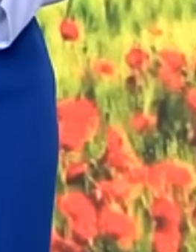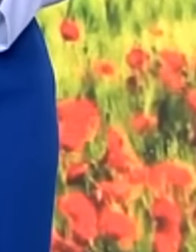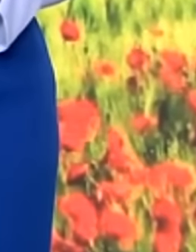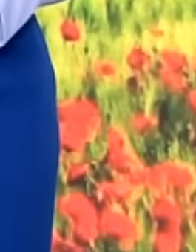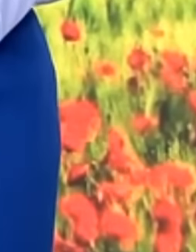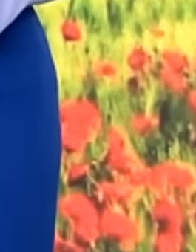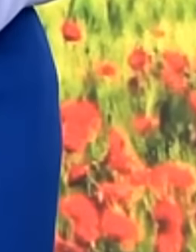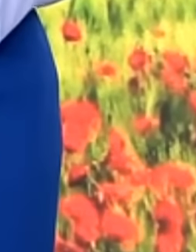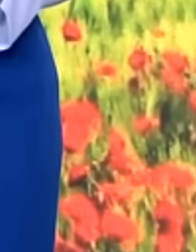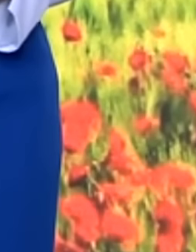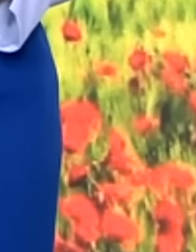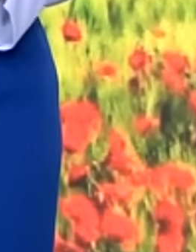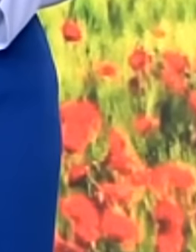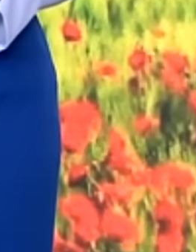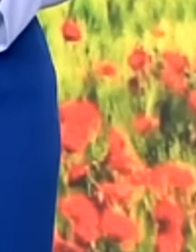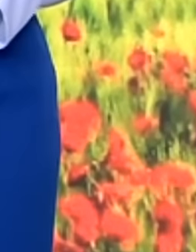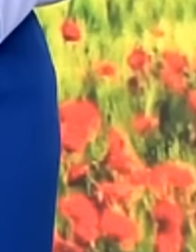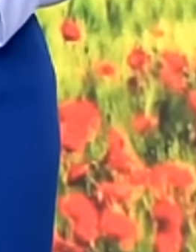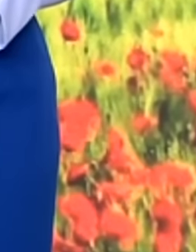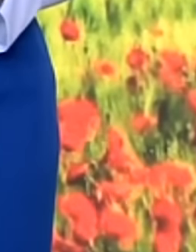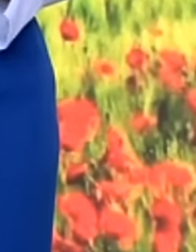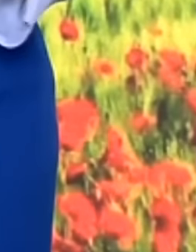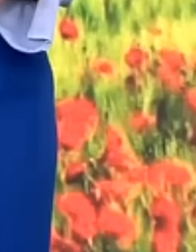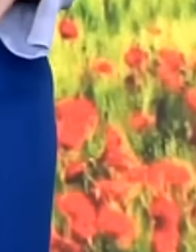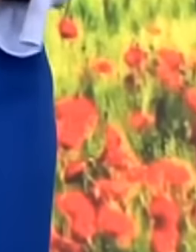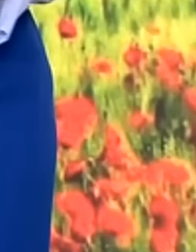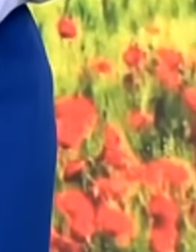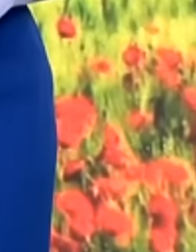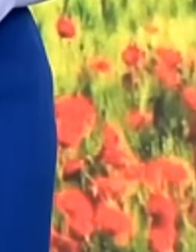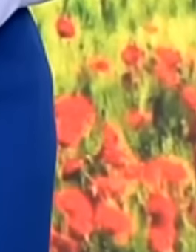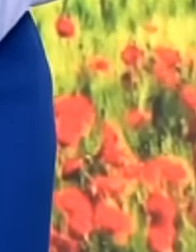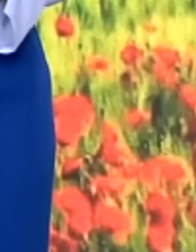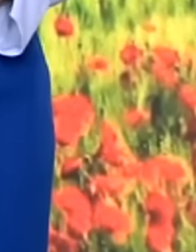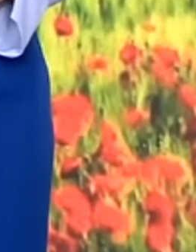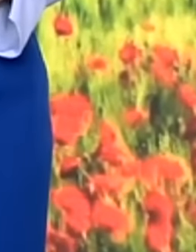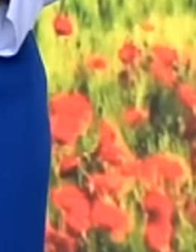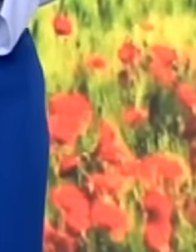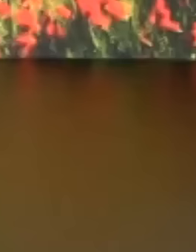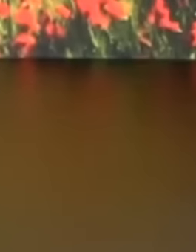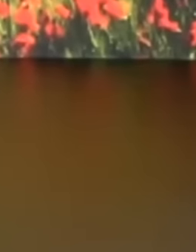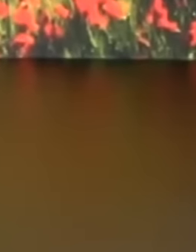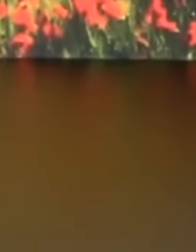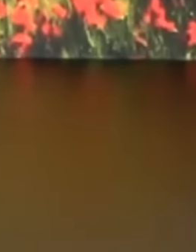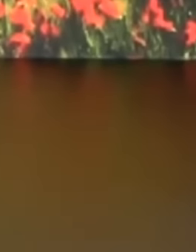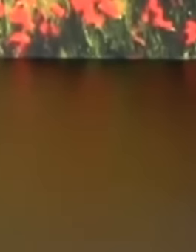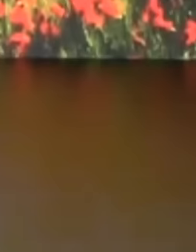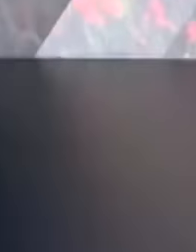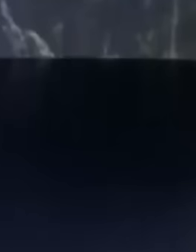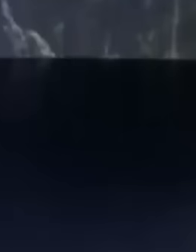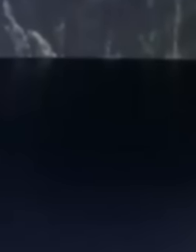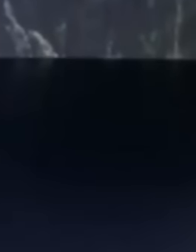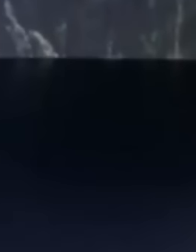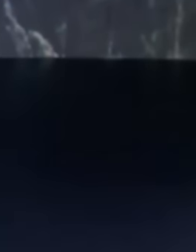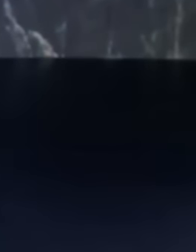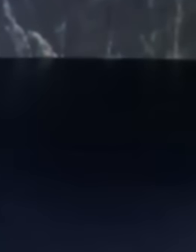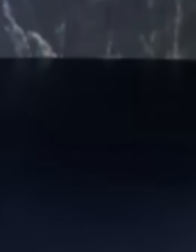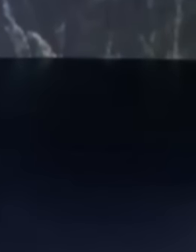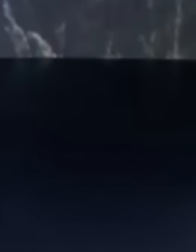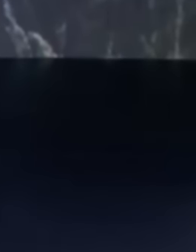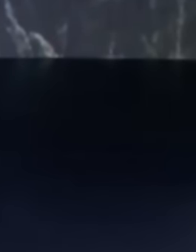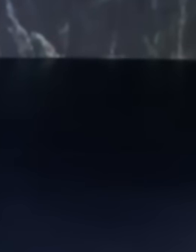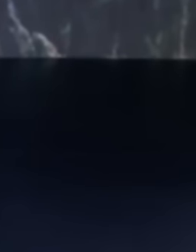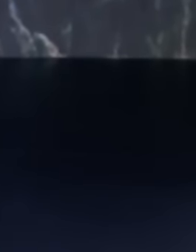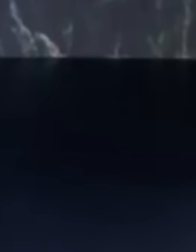Өскеменде күндіз 21-22, түнде 14-13 градус жылы болады. Батыстың басым бөлігінде күн ала